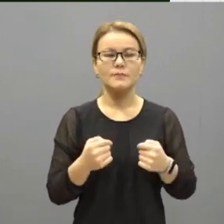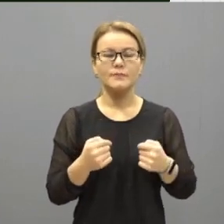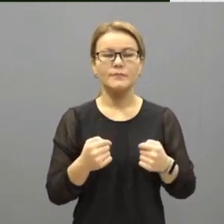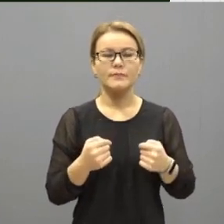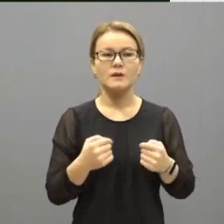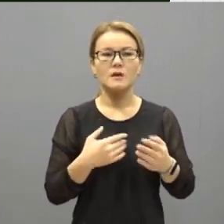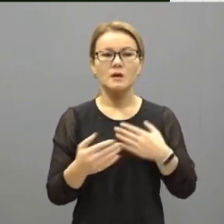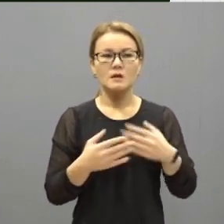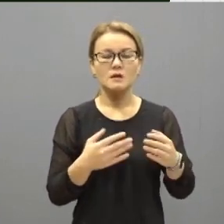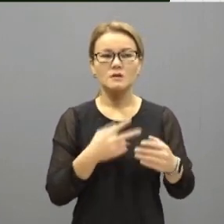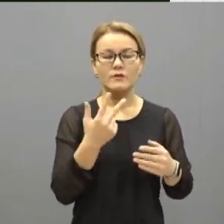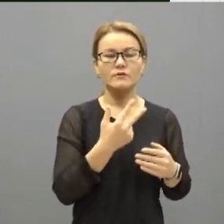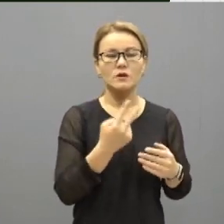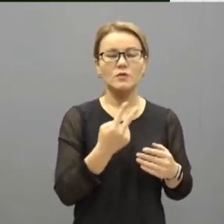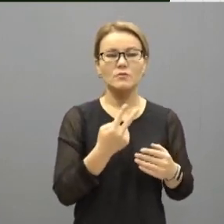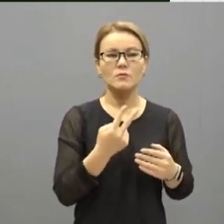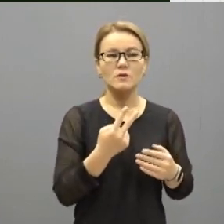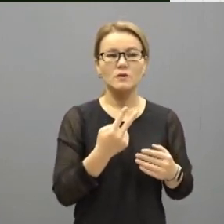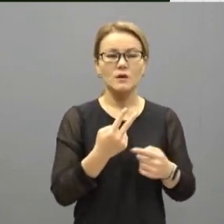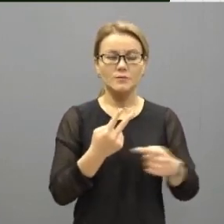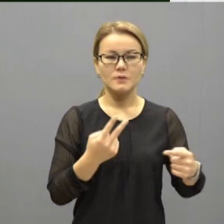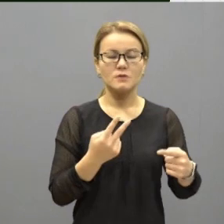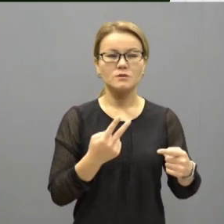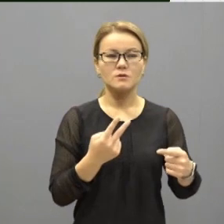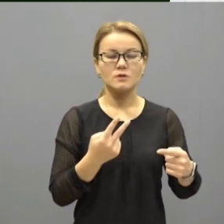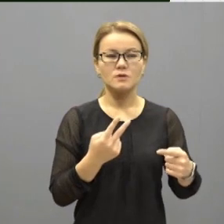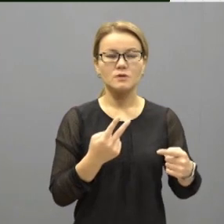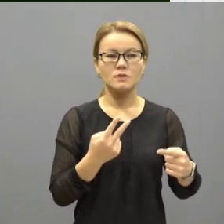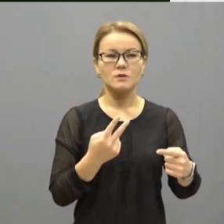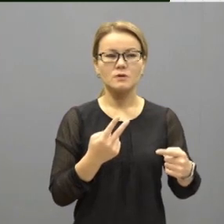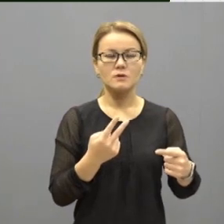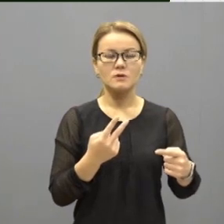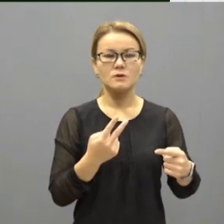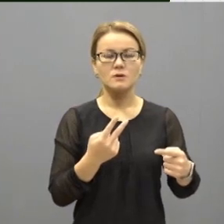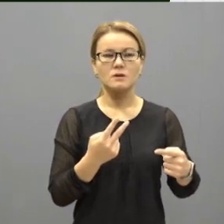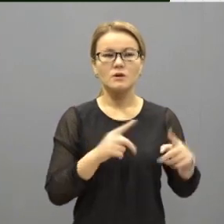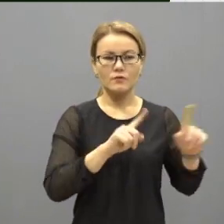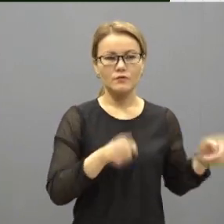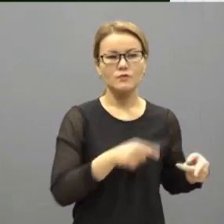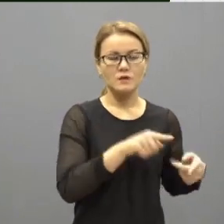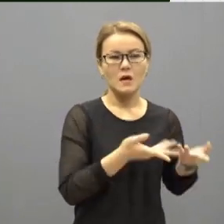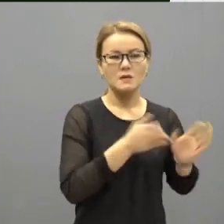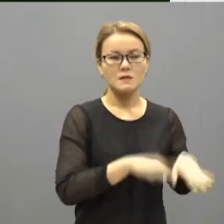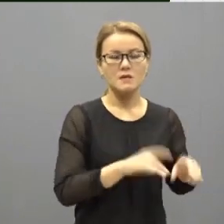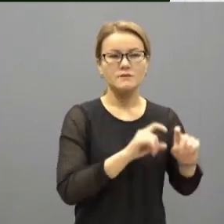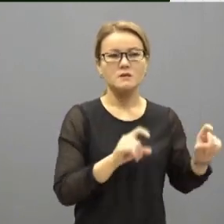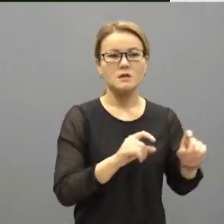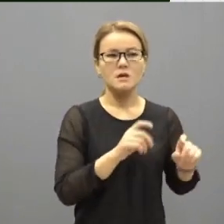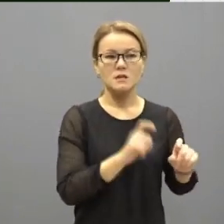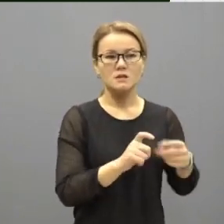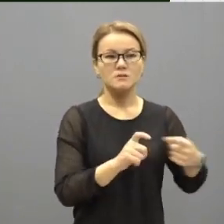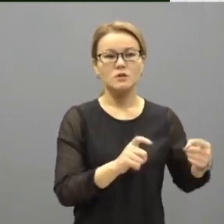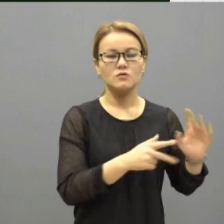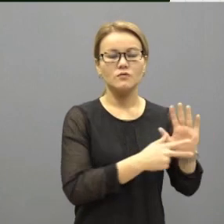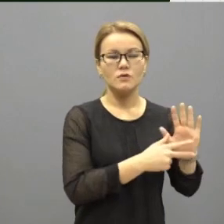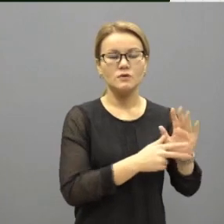Если мы вынесем во второй паре слагаемых минус единицу за скобку, то внутри скобки также останется выражение x минус